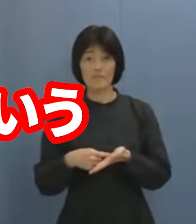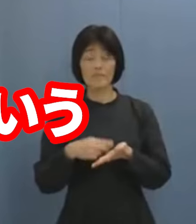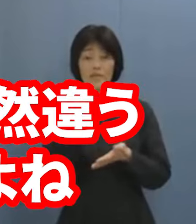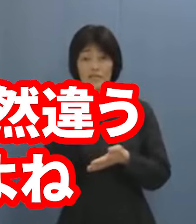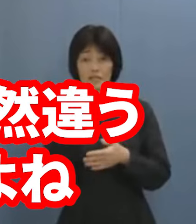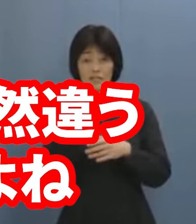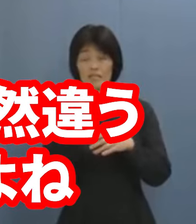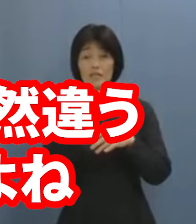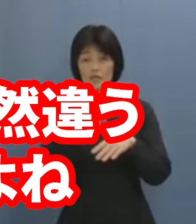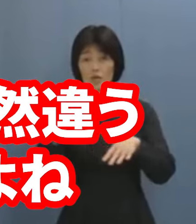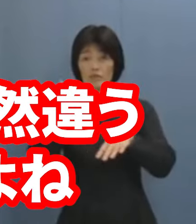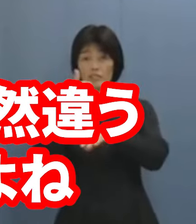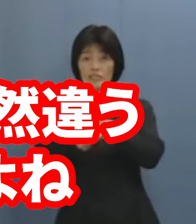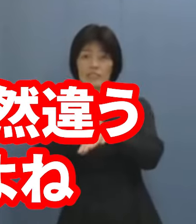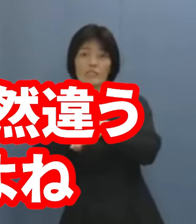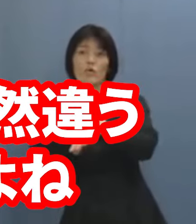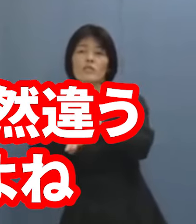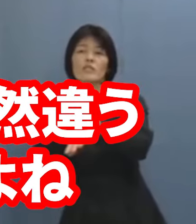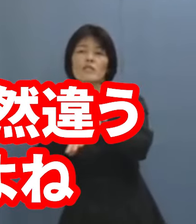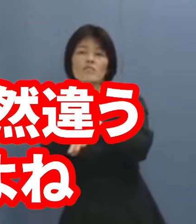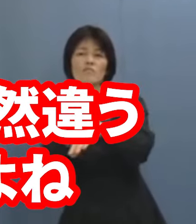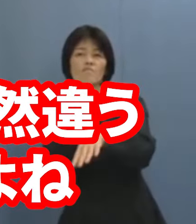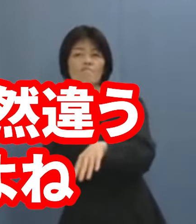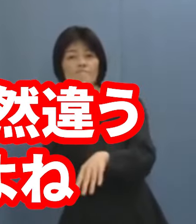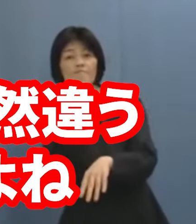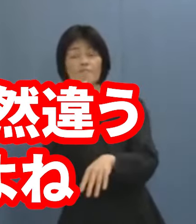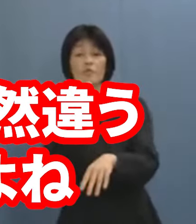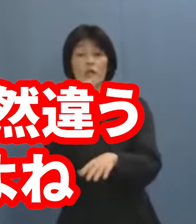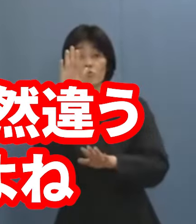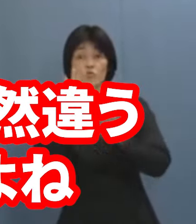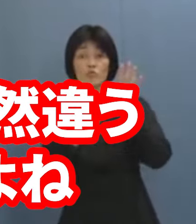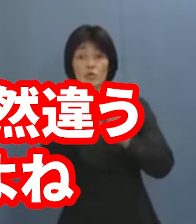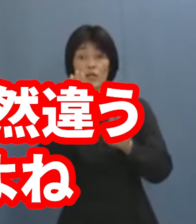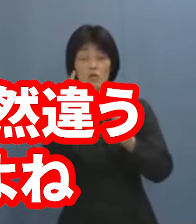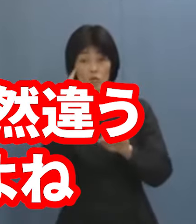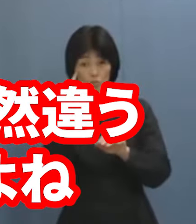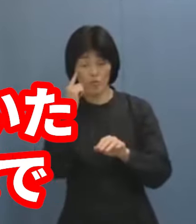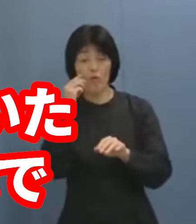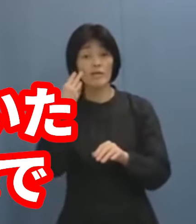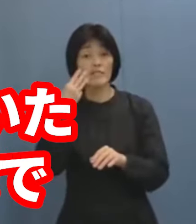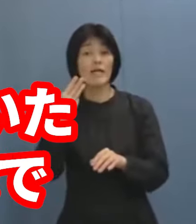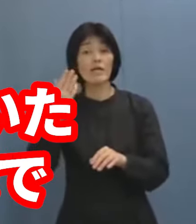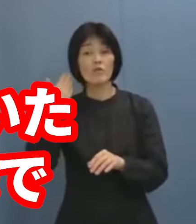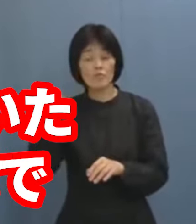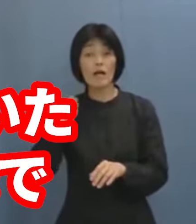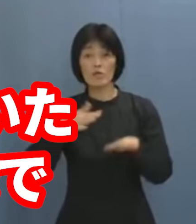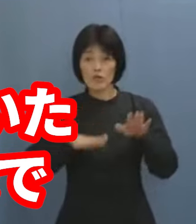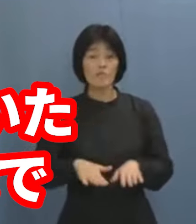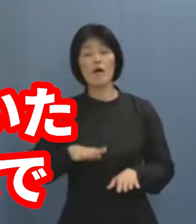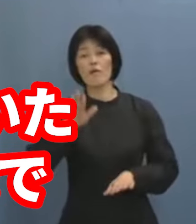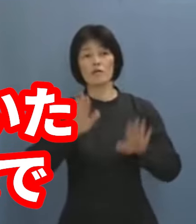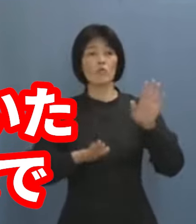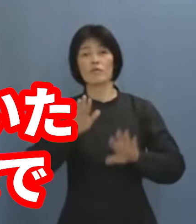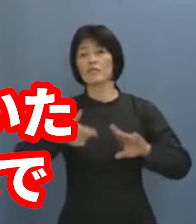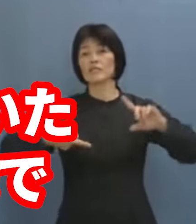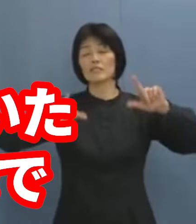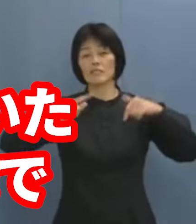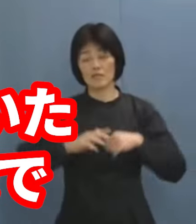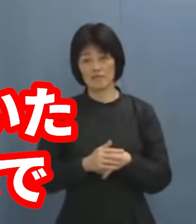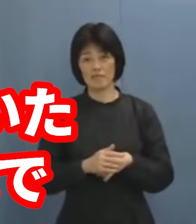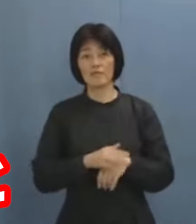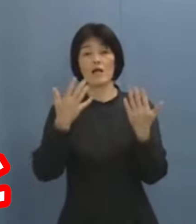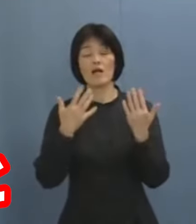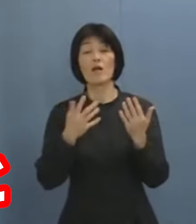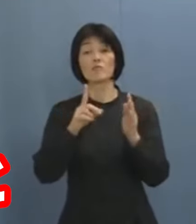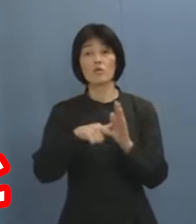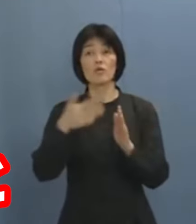ってます。でこの3ヶ月前の状況とは全然違うということだと思うんですよね。で会見で当初は否定していたパワハラ疑惑の事実